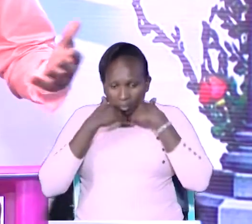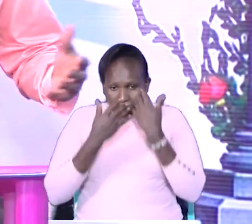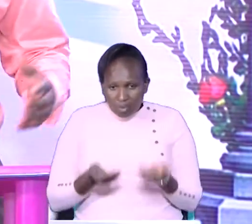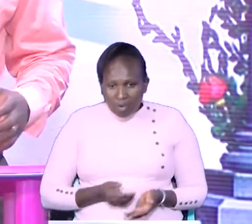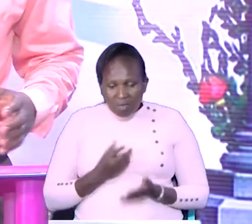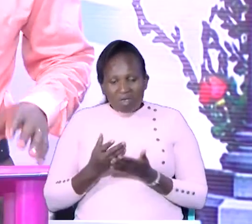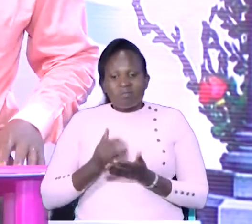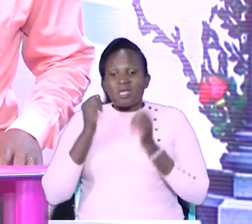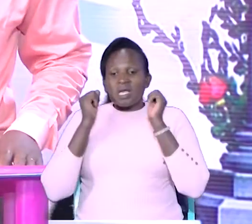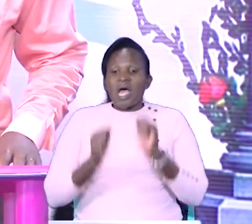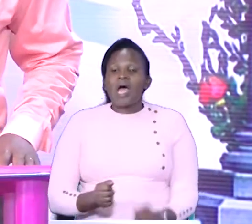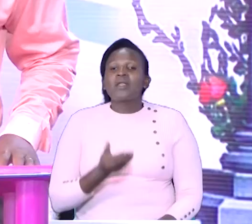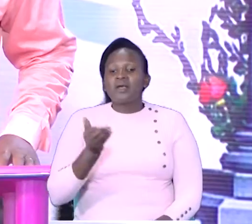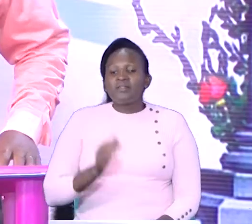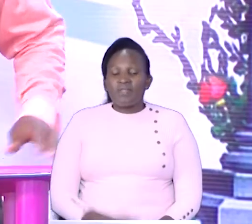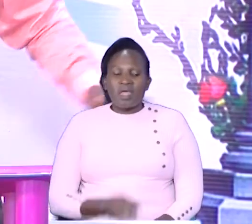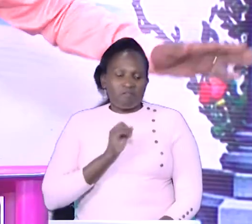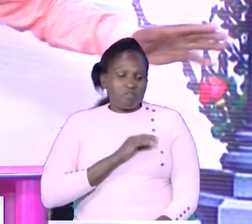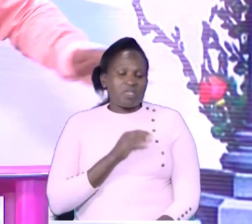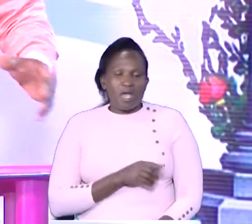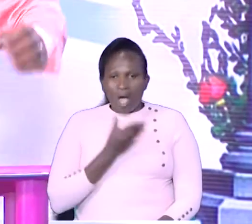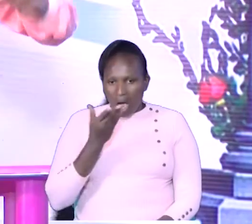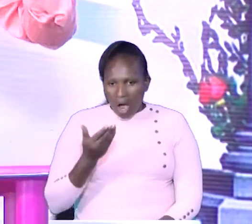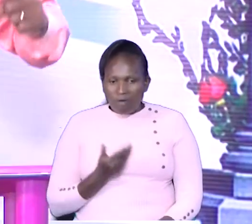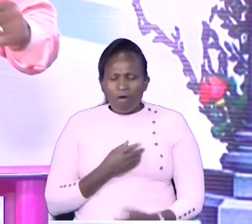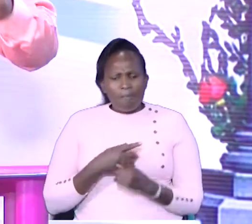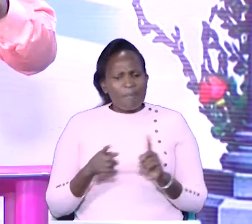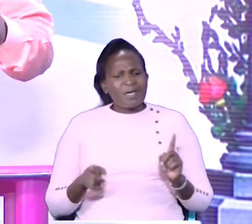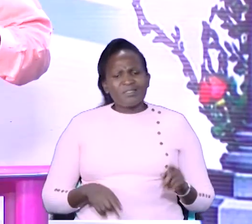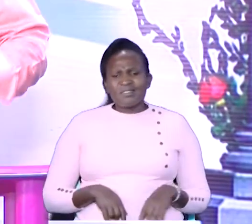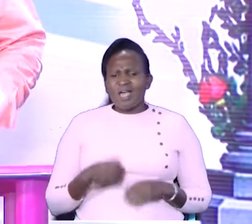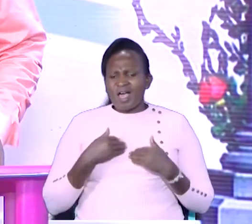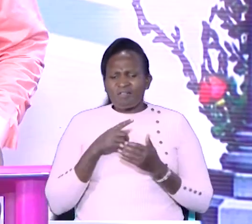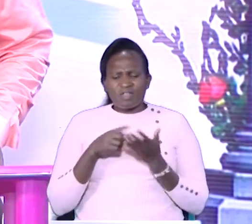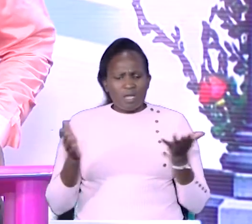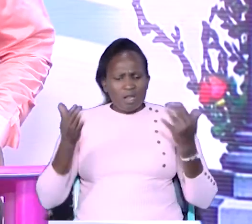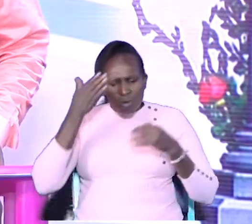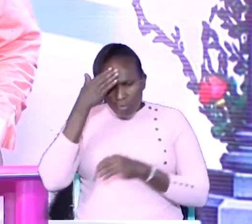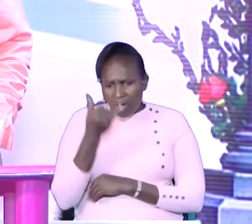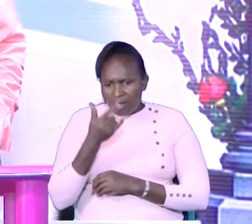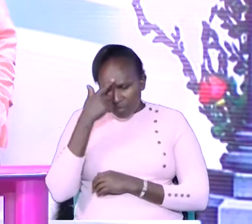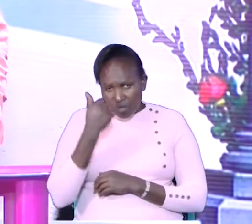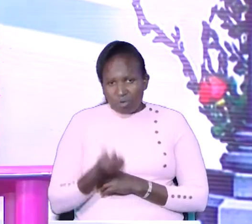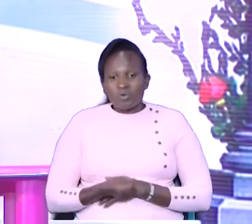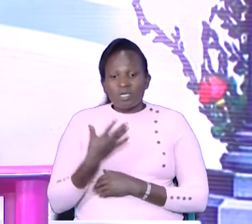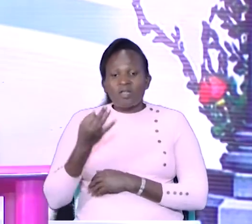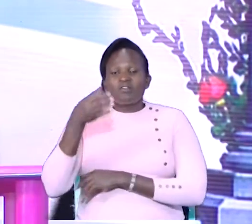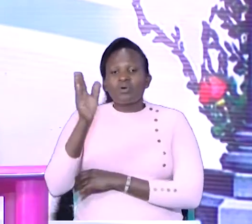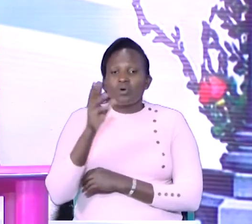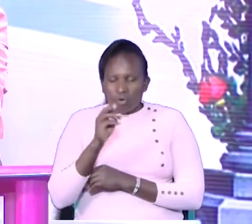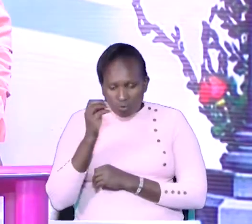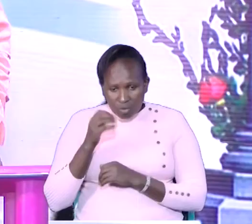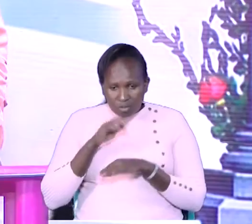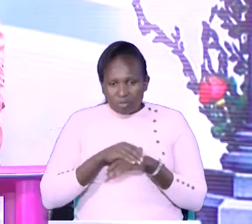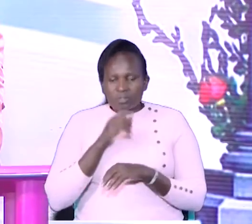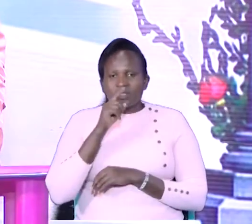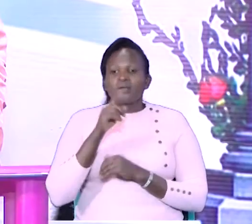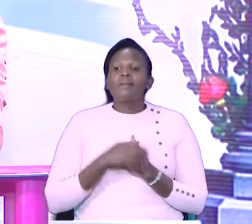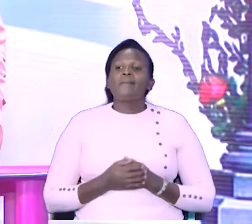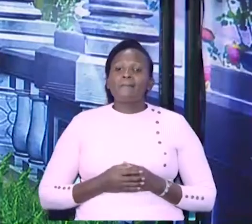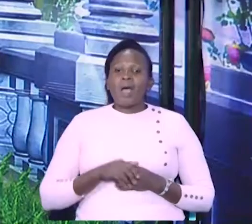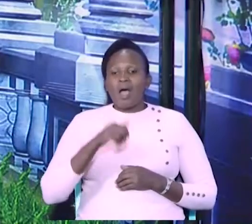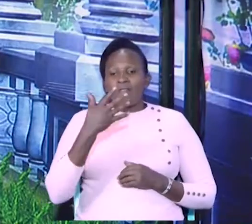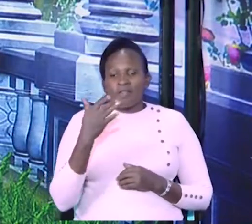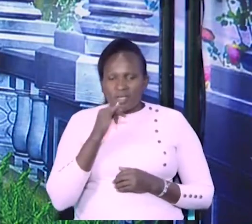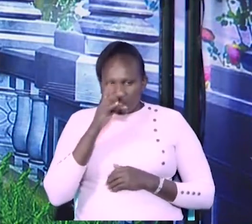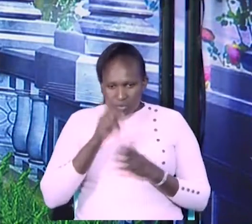ungeweza kustahimili yale mambo. Lakini alikuwa na ile courage. Why? Because the hand of God was upon him. The other